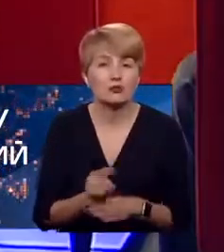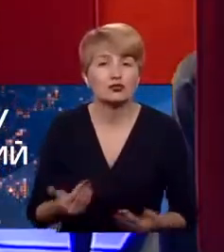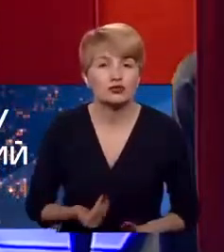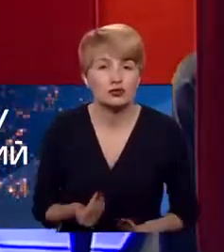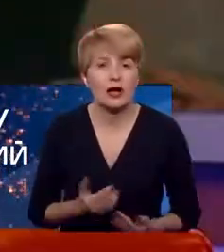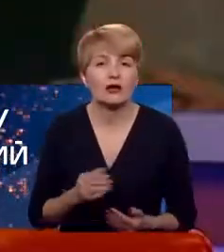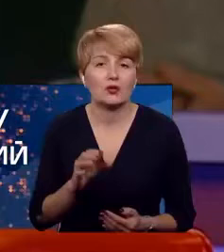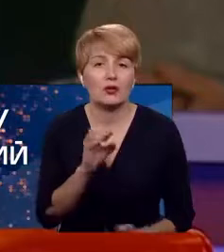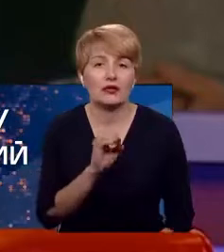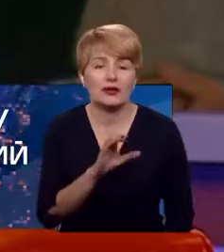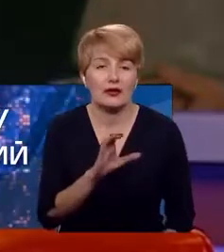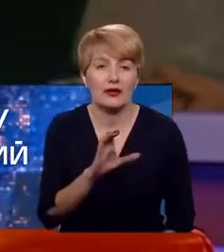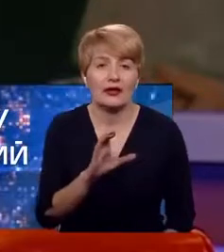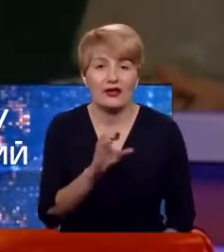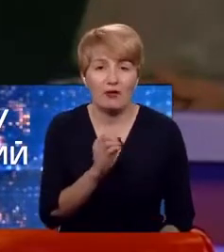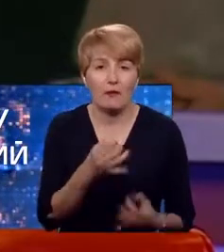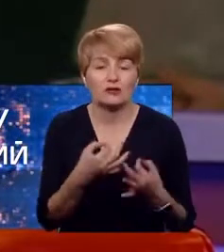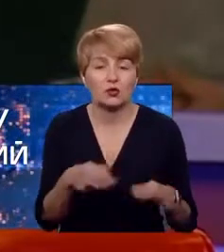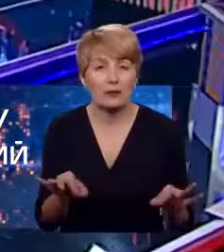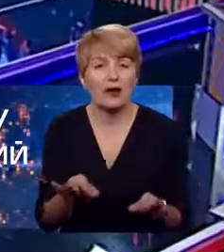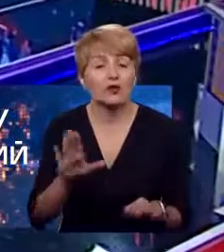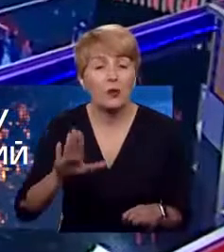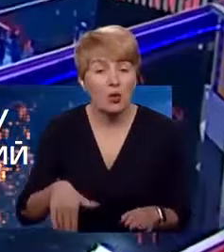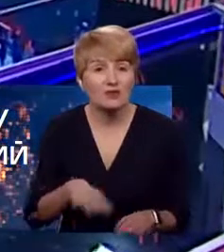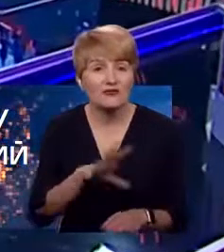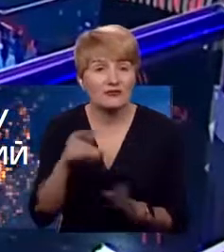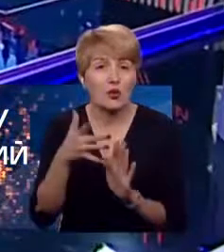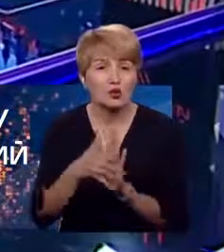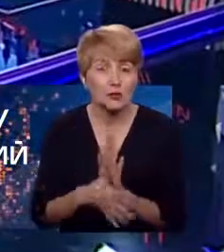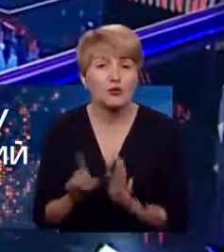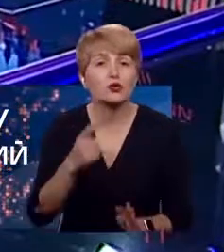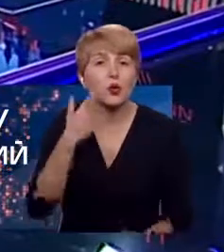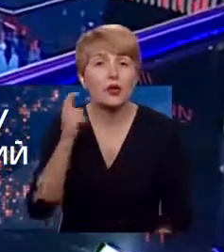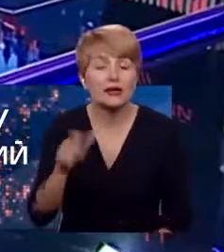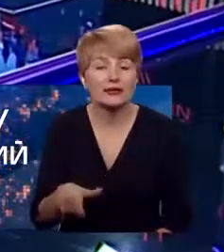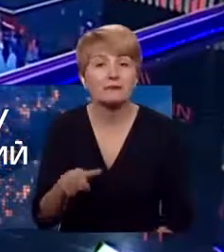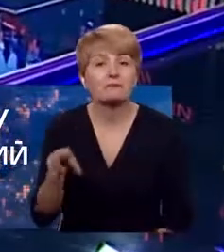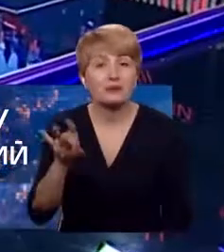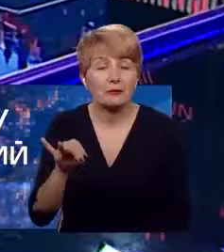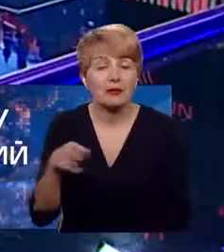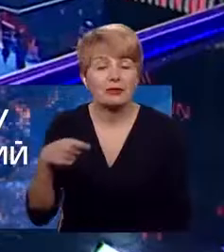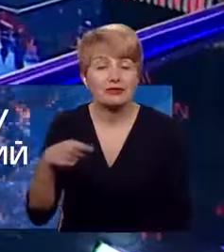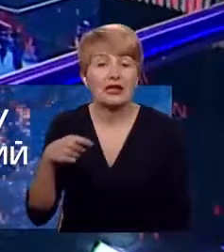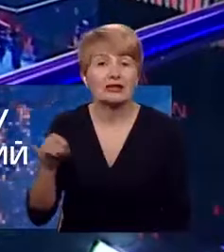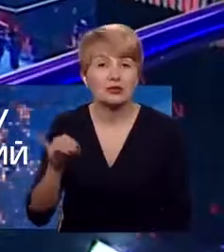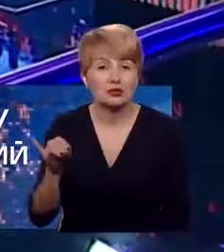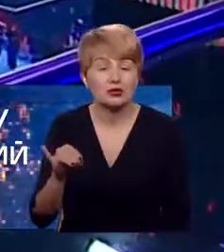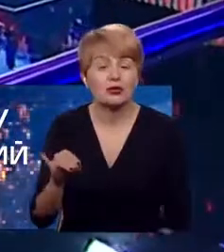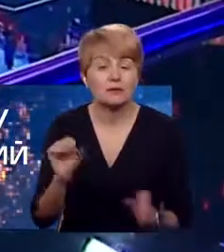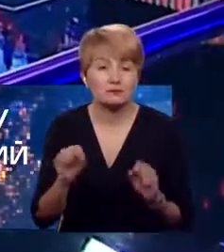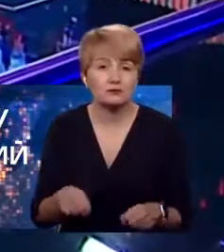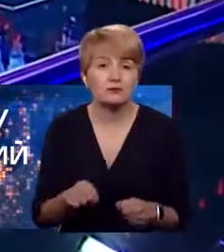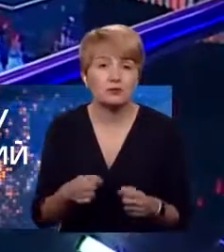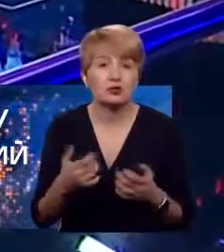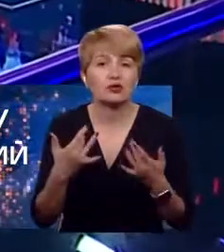на європейську свободу, на демократію. Путін прекрасно розуміє, що Україна при президенті Ющенко може вийти з-під впливу